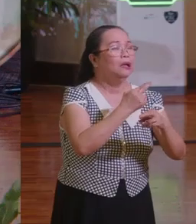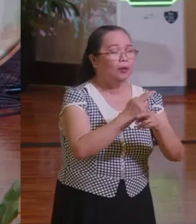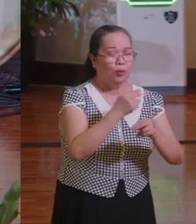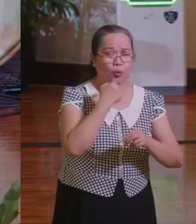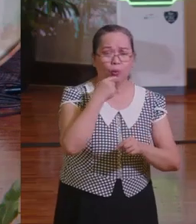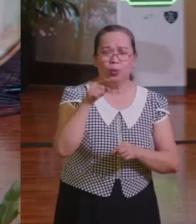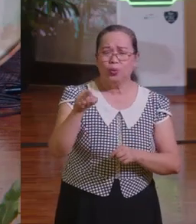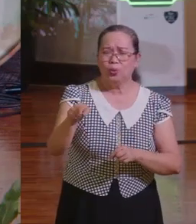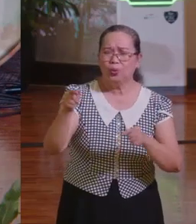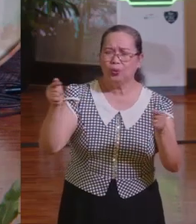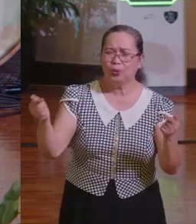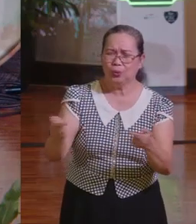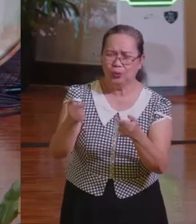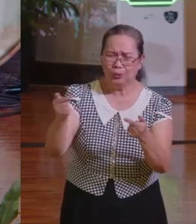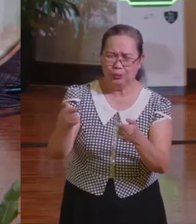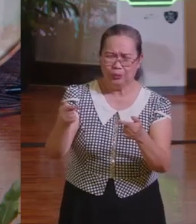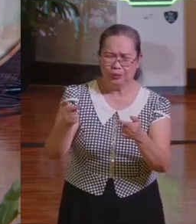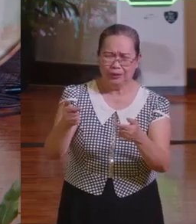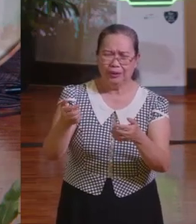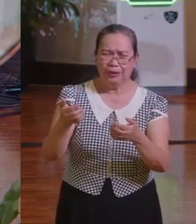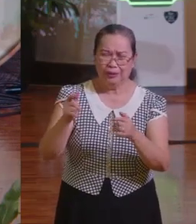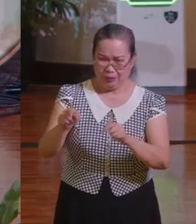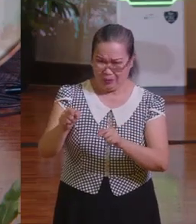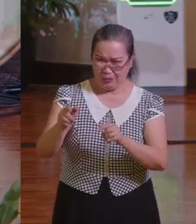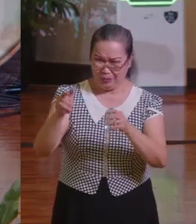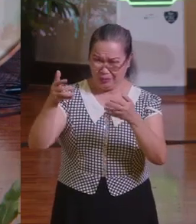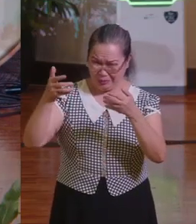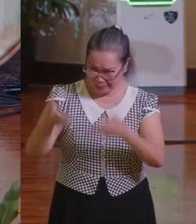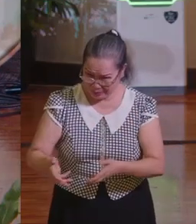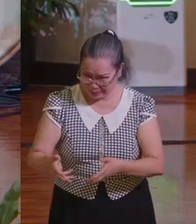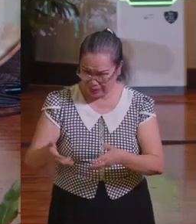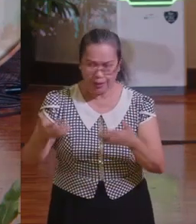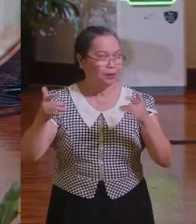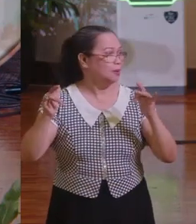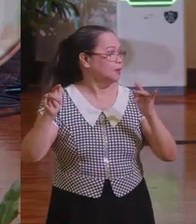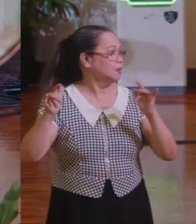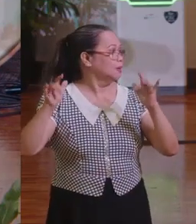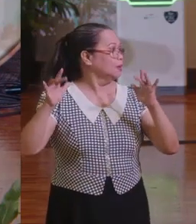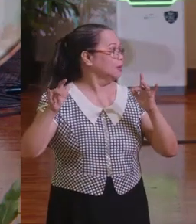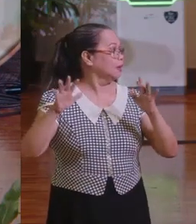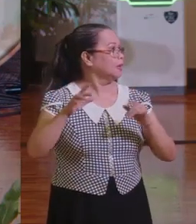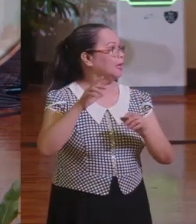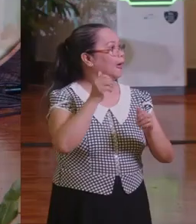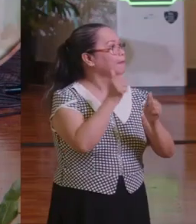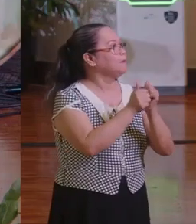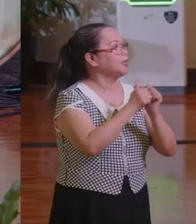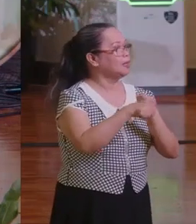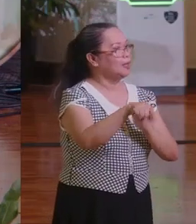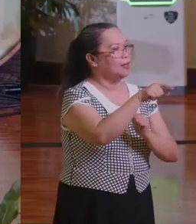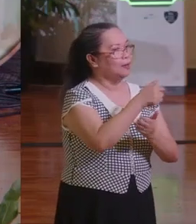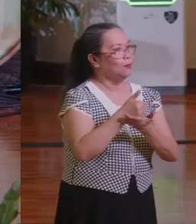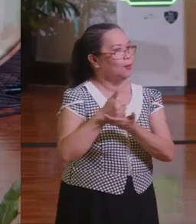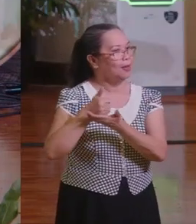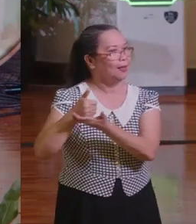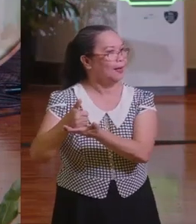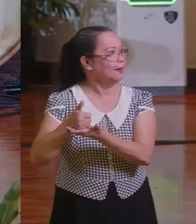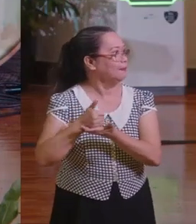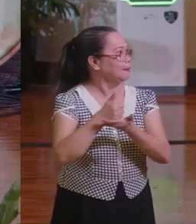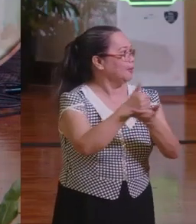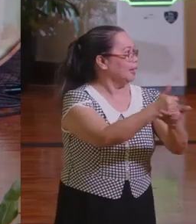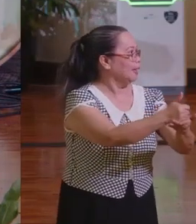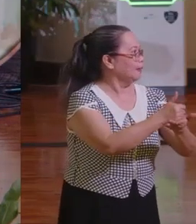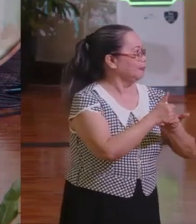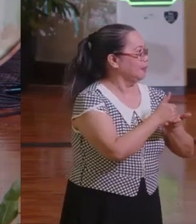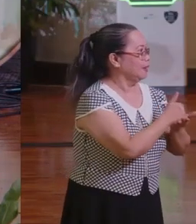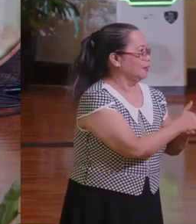those who are burdened. So, sa madaling salita, magtulungan po tayo, magpapaalalahanan